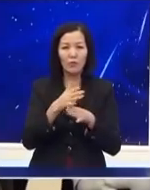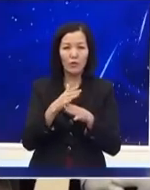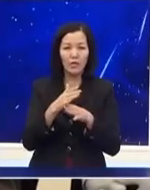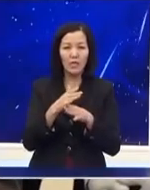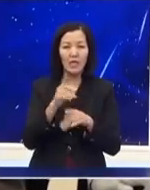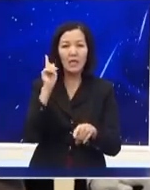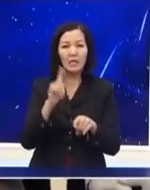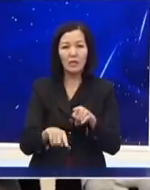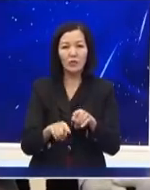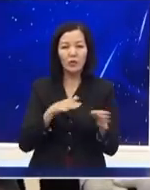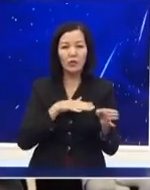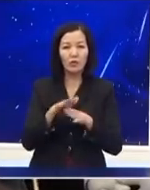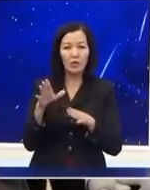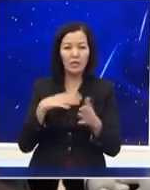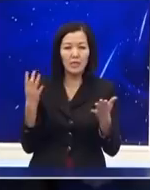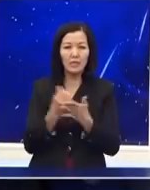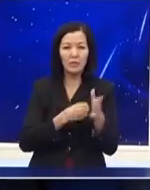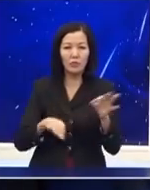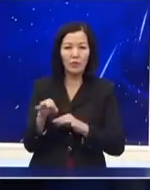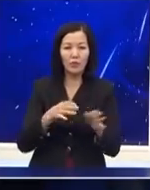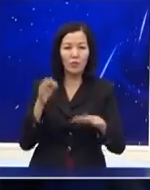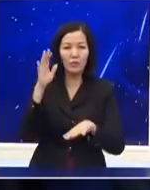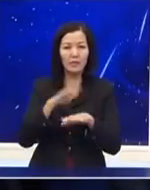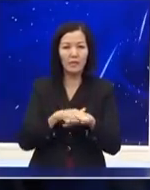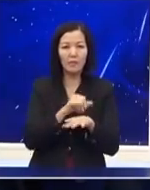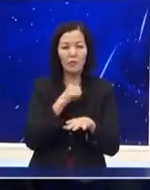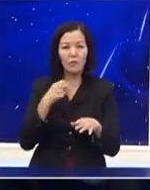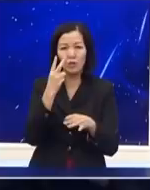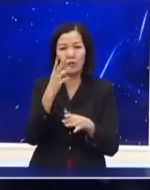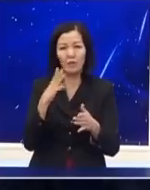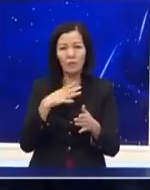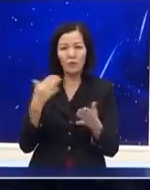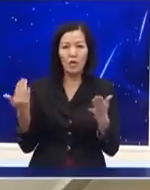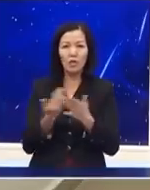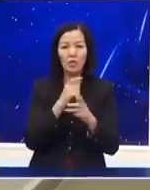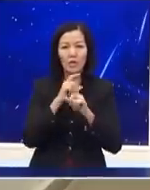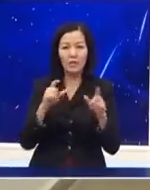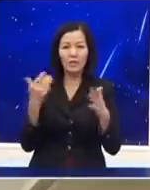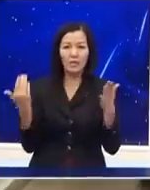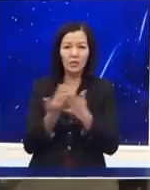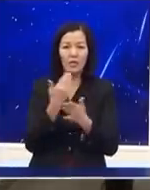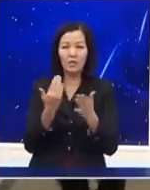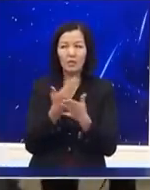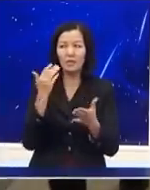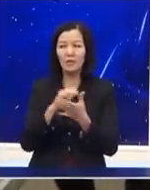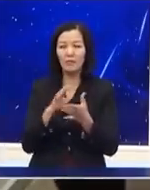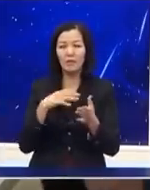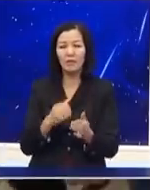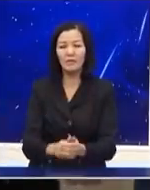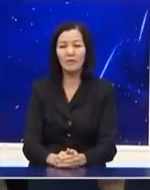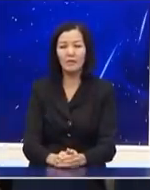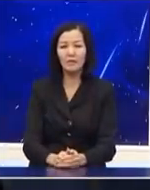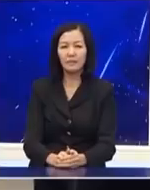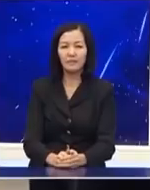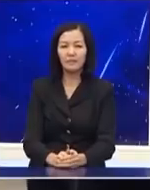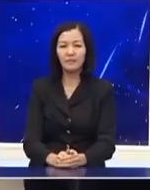270,13 миллион теңге бөлінген. Аз уақыт ішінде жүзеге асқан сәтті жоба облыс әкімі өз аралап көрді. Жаңа нысанның жаңашылдықтарымен